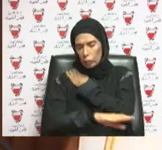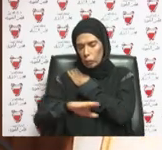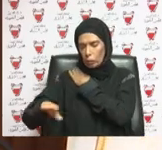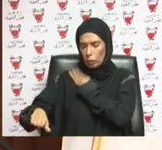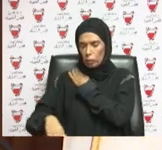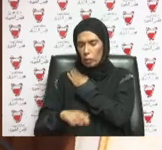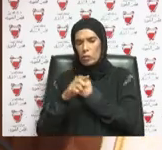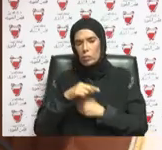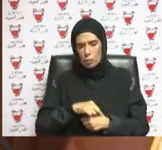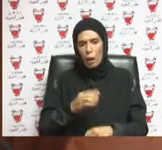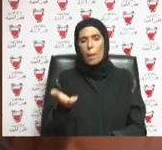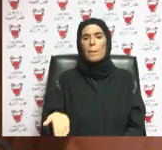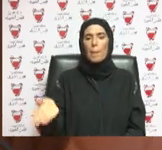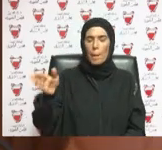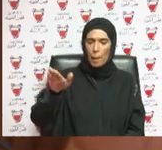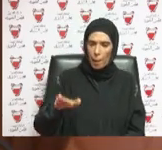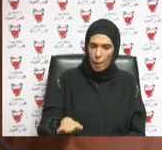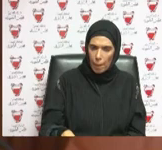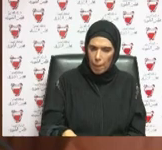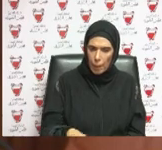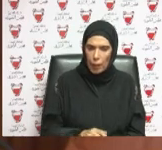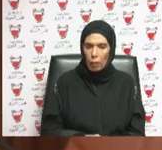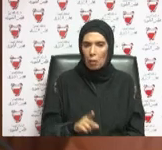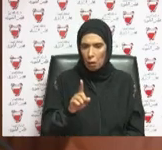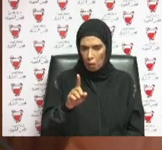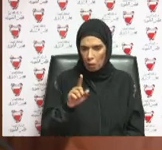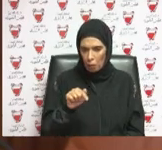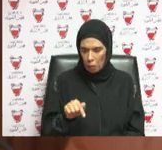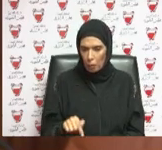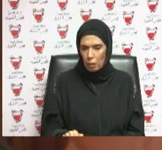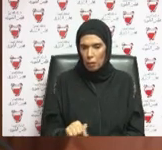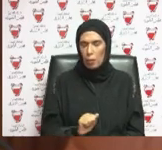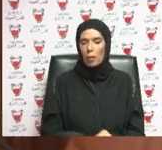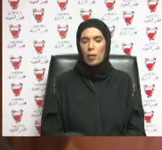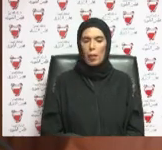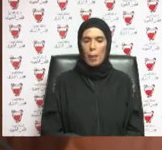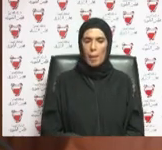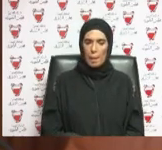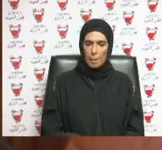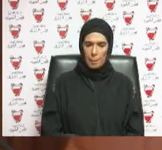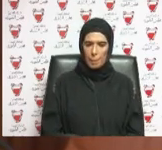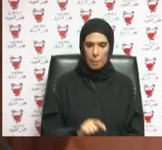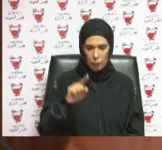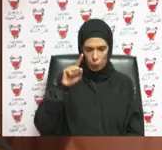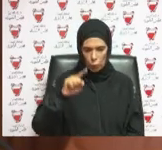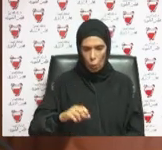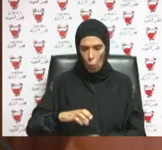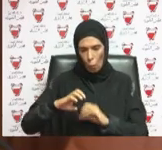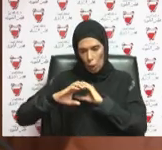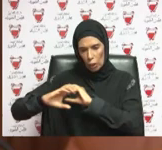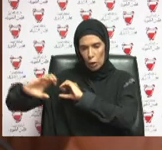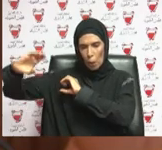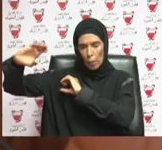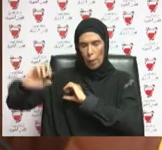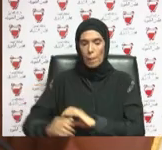ذائقة الموت، وإنما توفون أجوركم يوم القيامة،